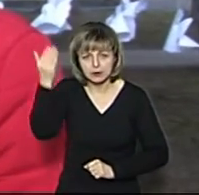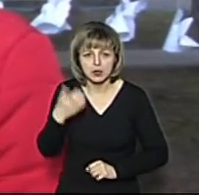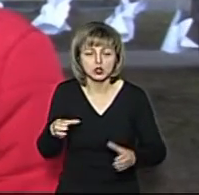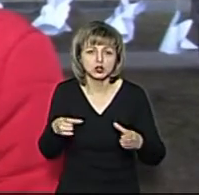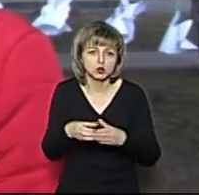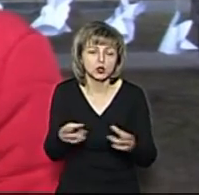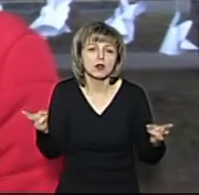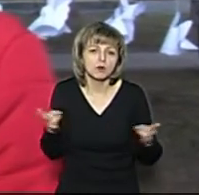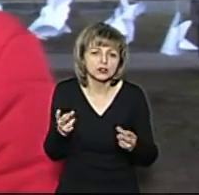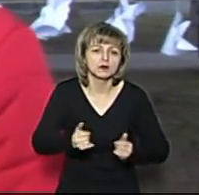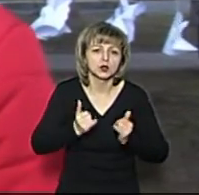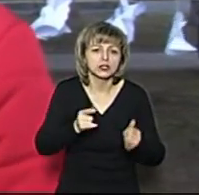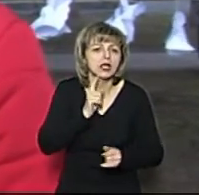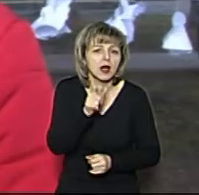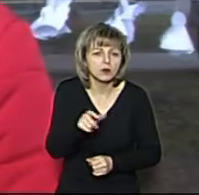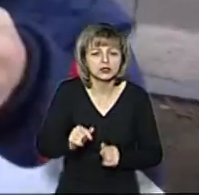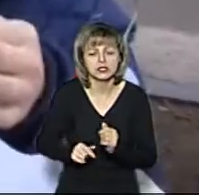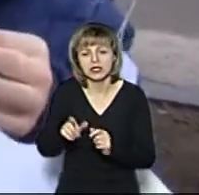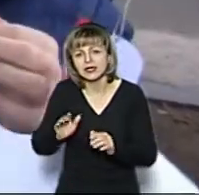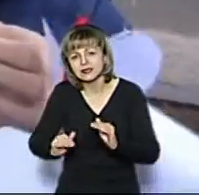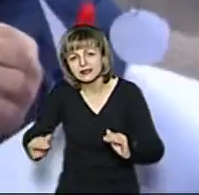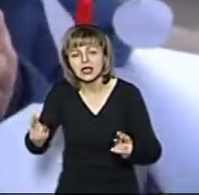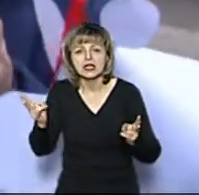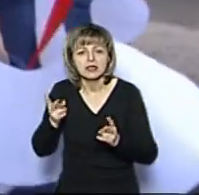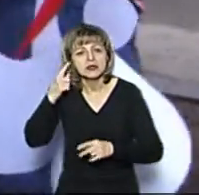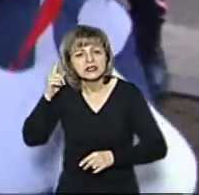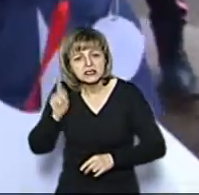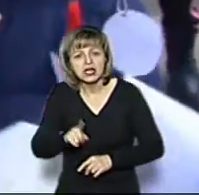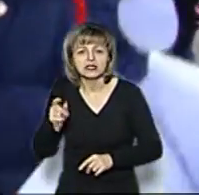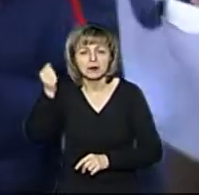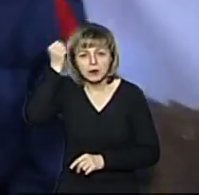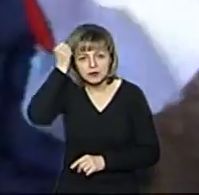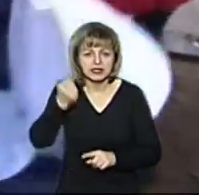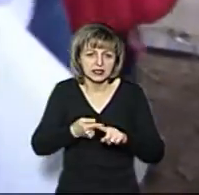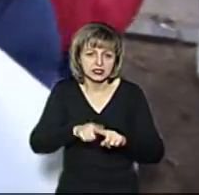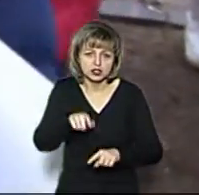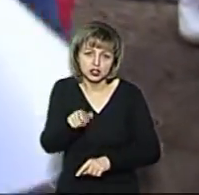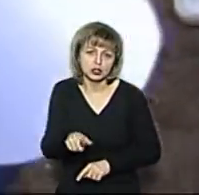для молоді, і для підростаючого покоління вони повинні знати і пам'ятати.